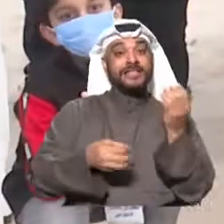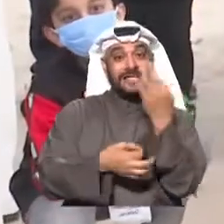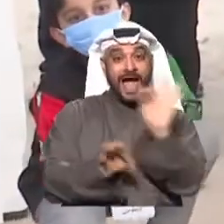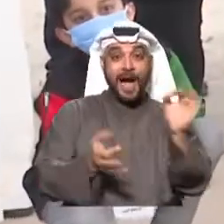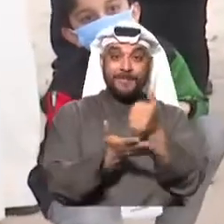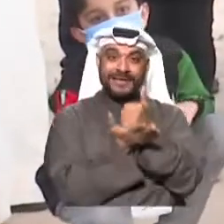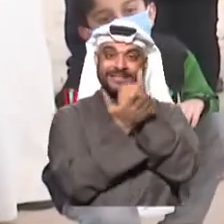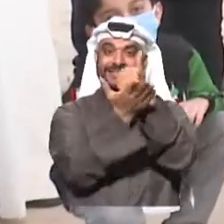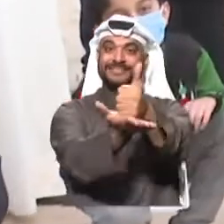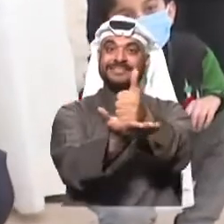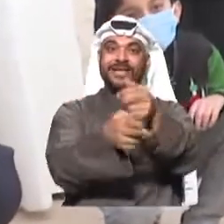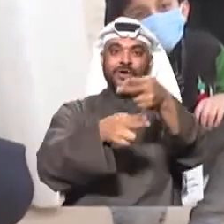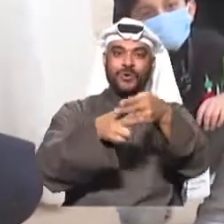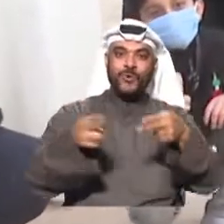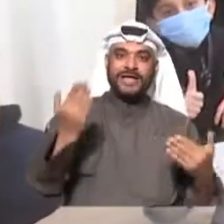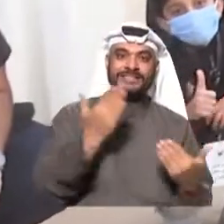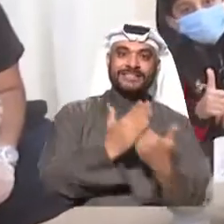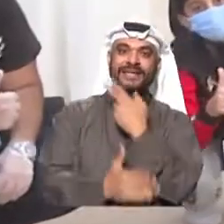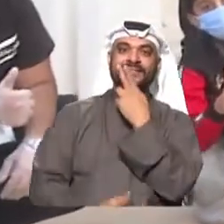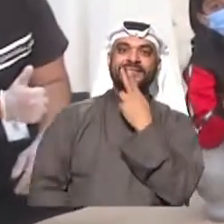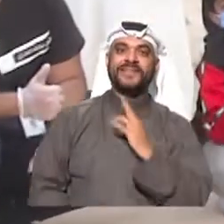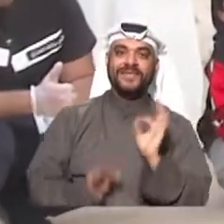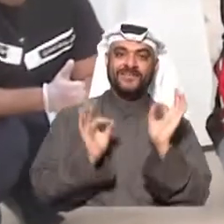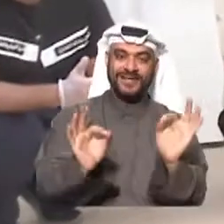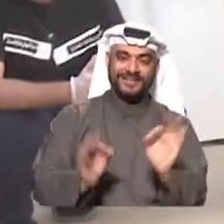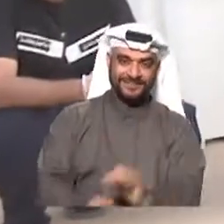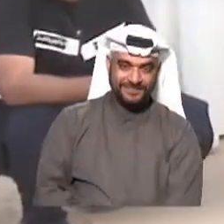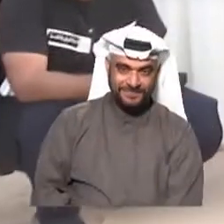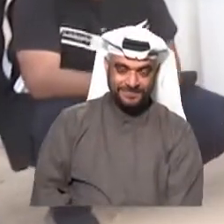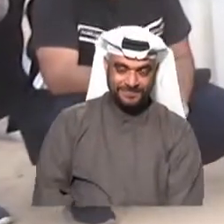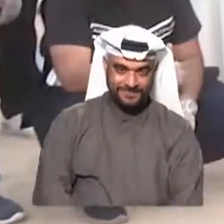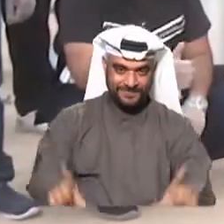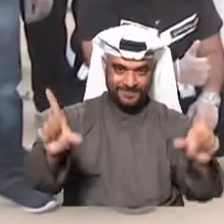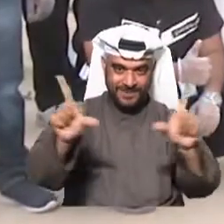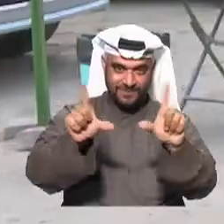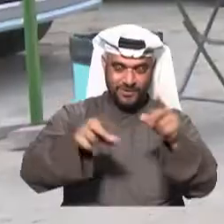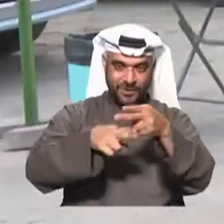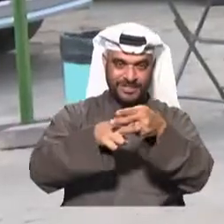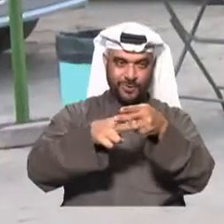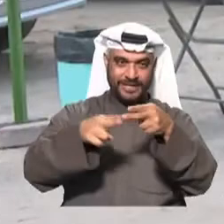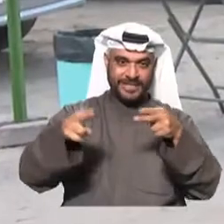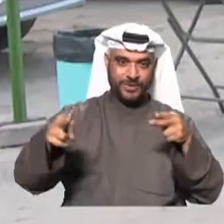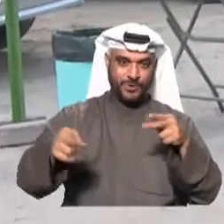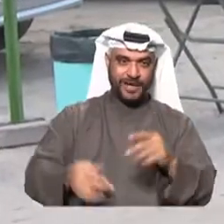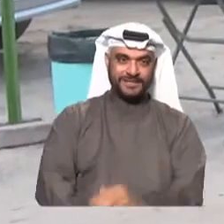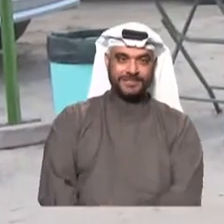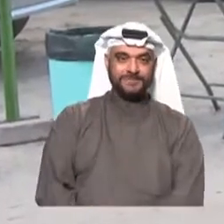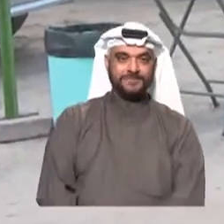وصولا لكويت جديدة ونظيفة. فهد التركي، تلفزيون دولة الكويت.